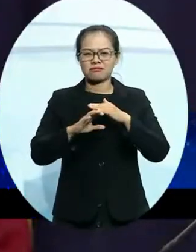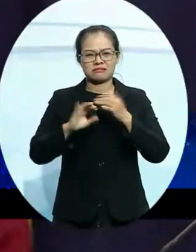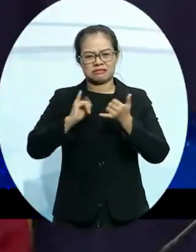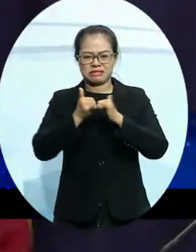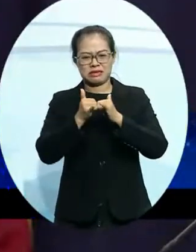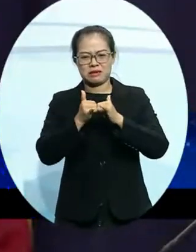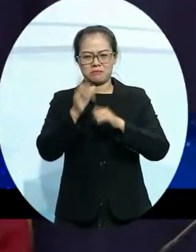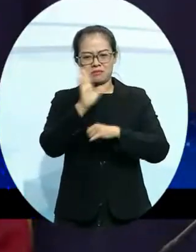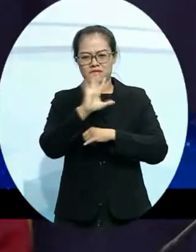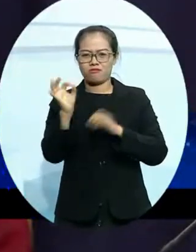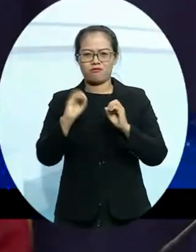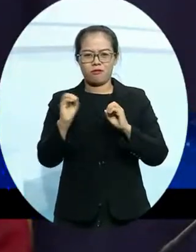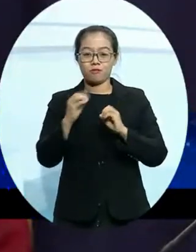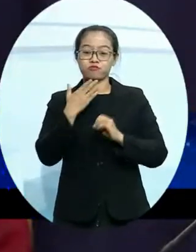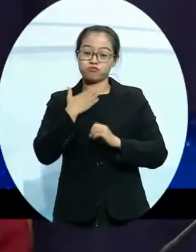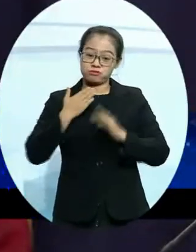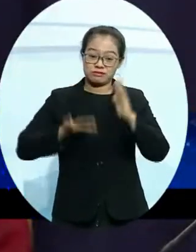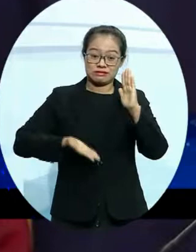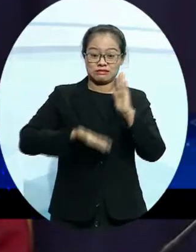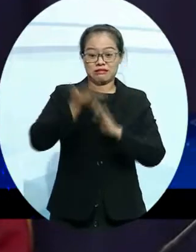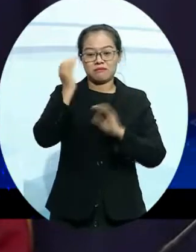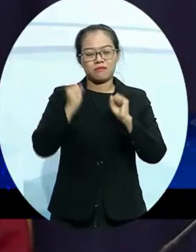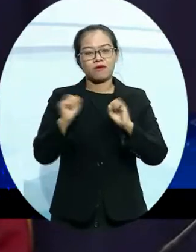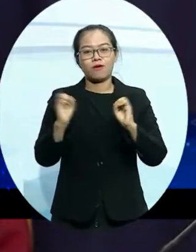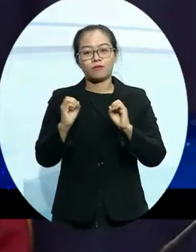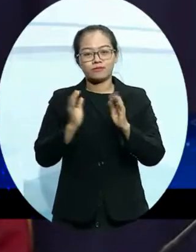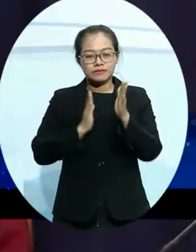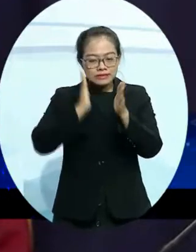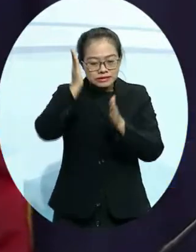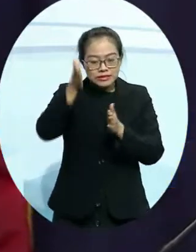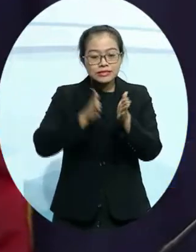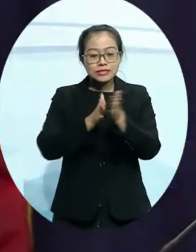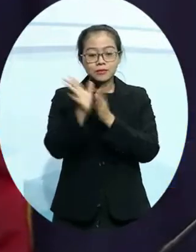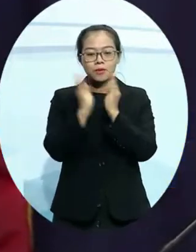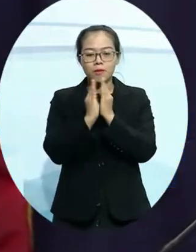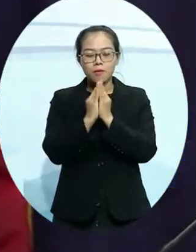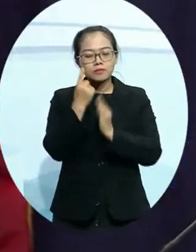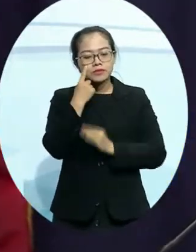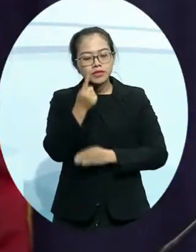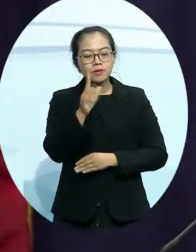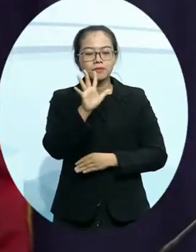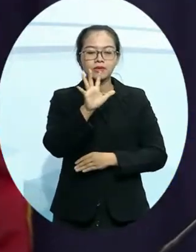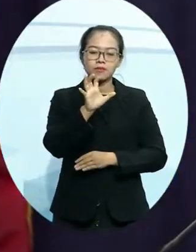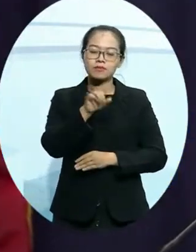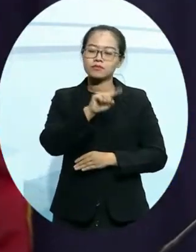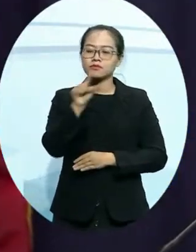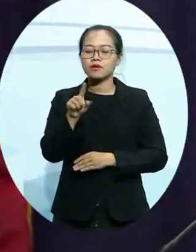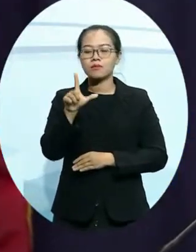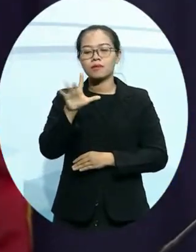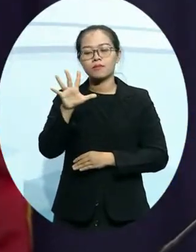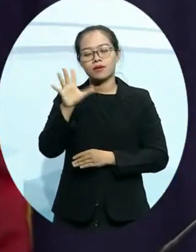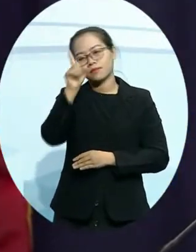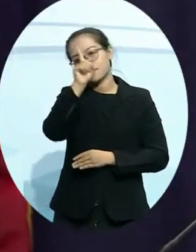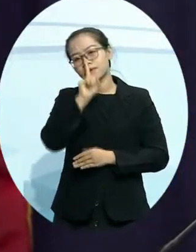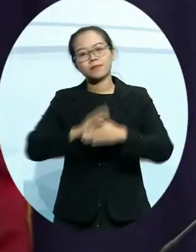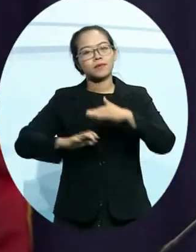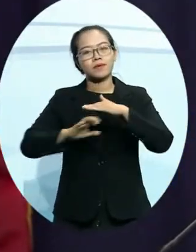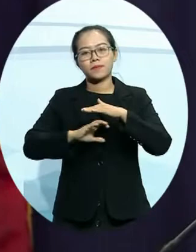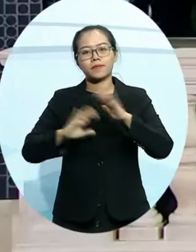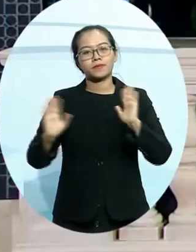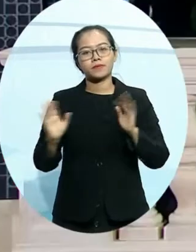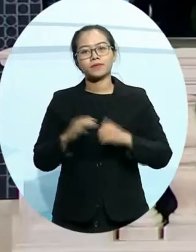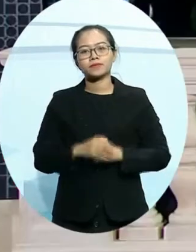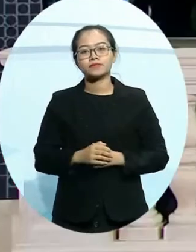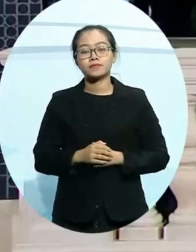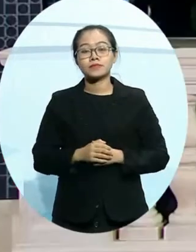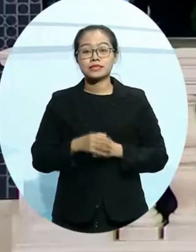này trở nên phổ biến. Ở cuộc họp tiếp theo, Fed sẽ xem xét tăng lãi suất thêm 50 hoặc 75 điểm cơ bản. Cả giá vàng và